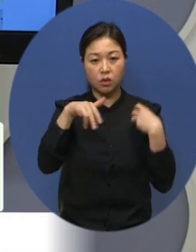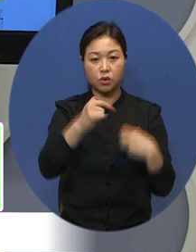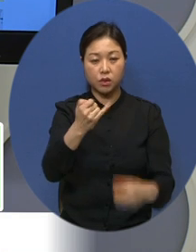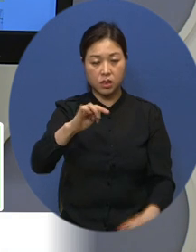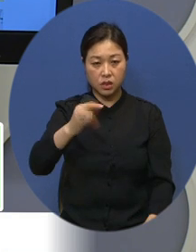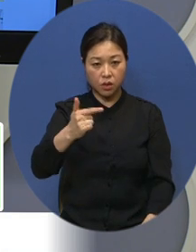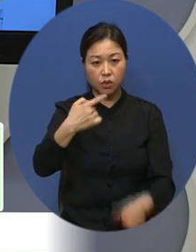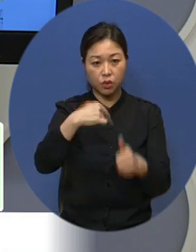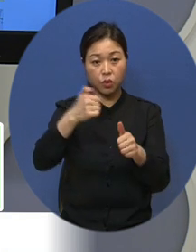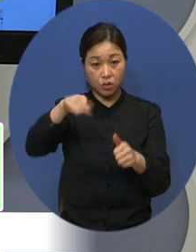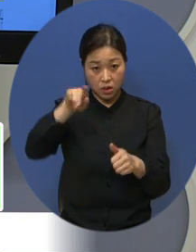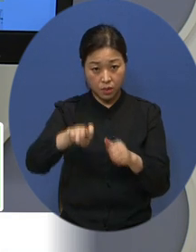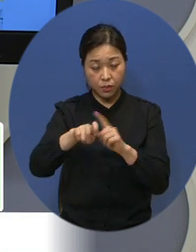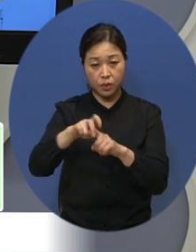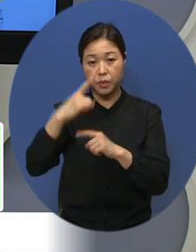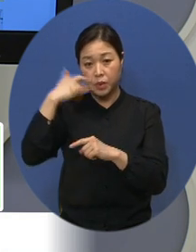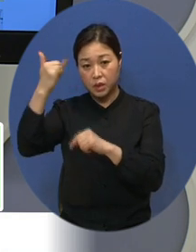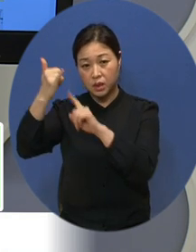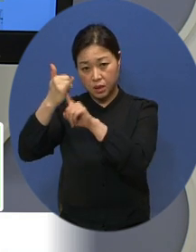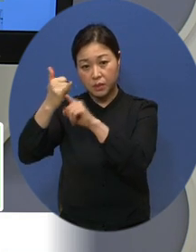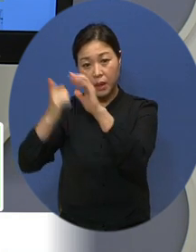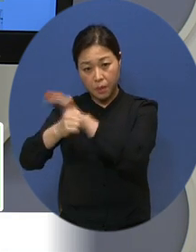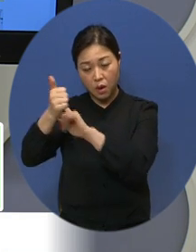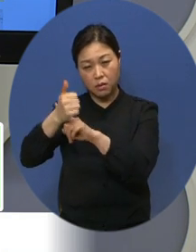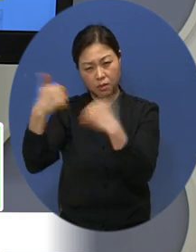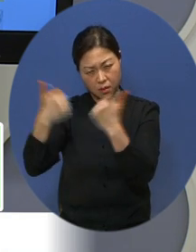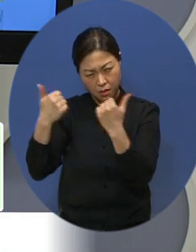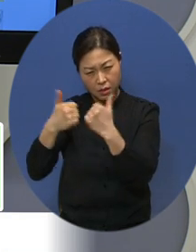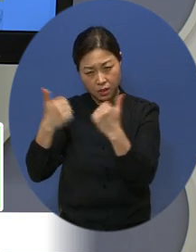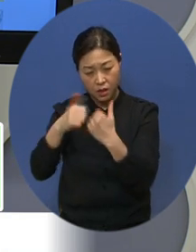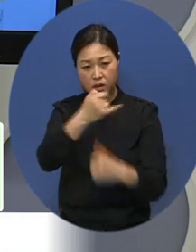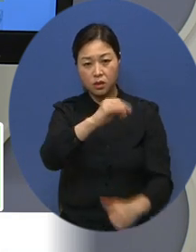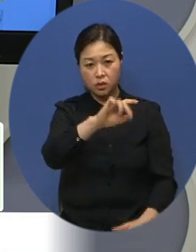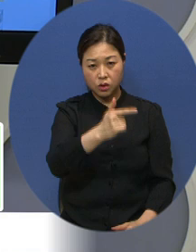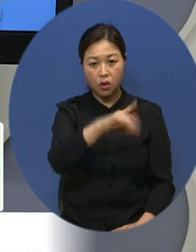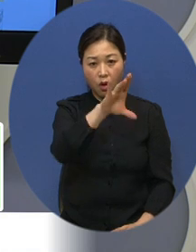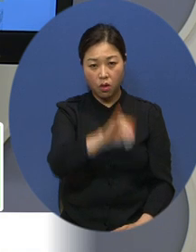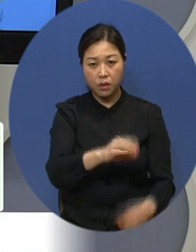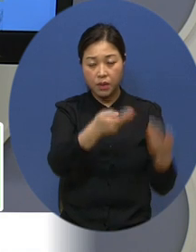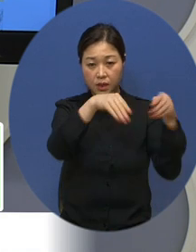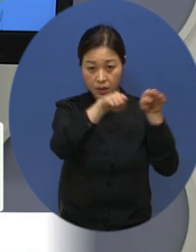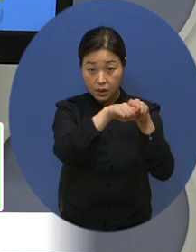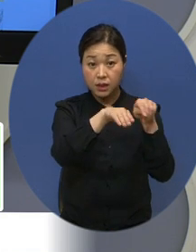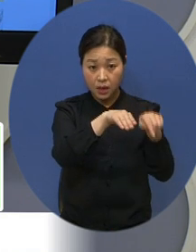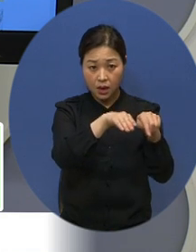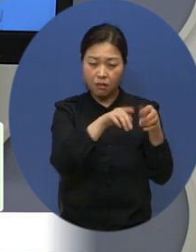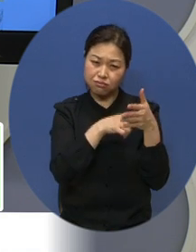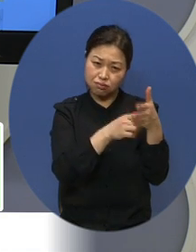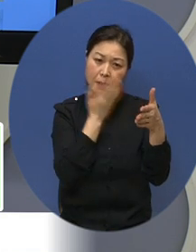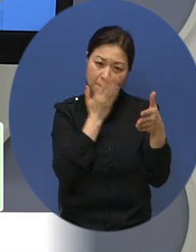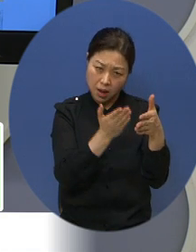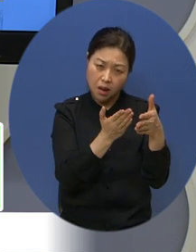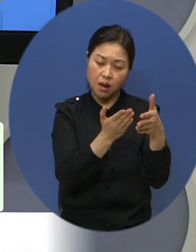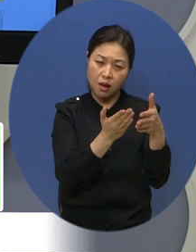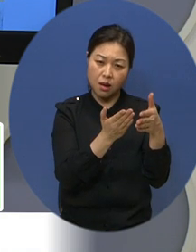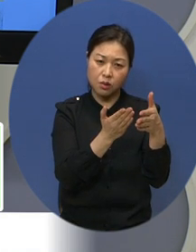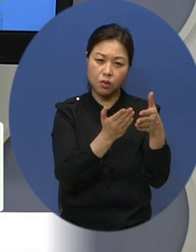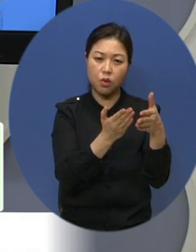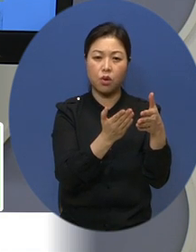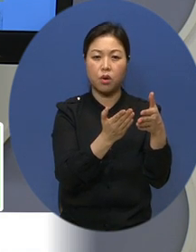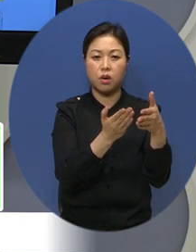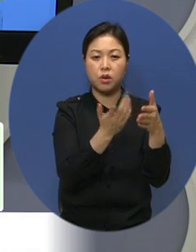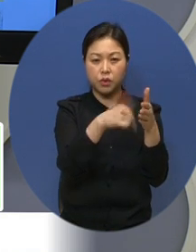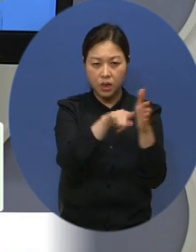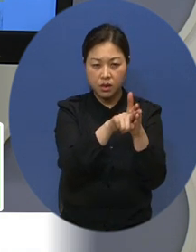학부모 대표 들과의 간담회를 통해 등촌동 어울림 플라자 가 정상적으로 추진될 수 있도록 백석 초